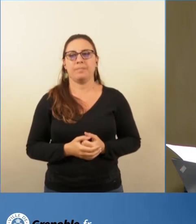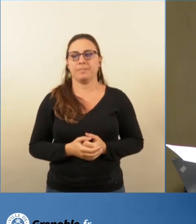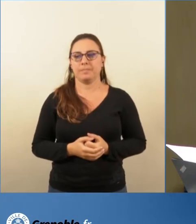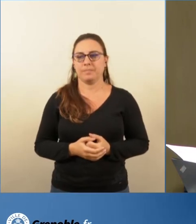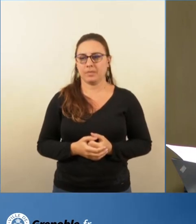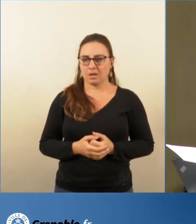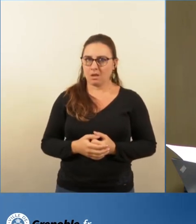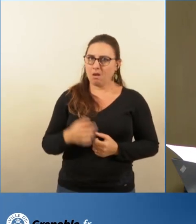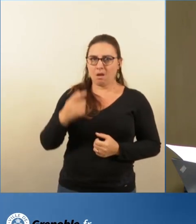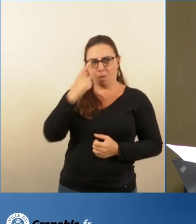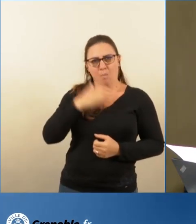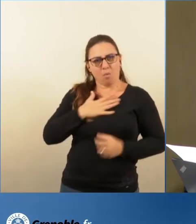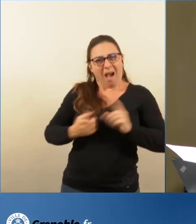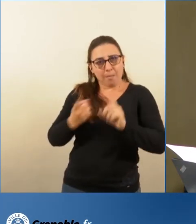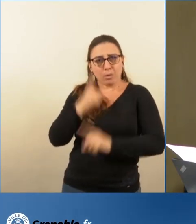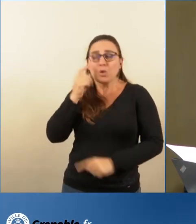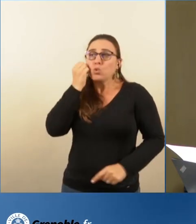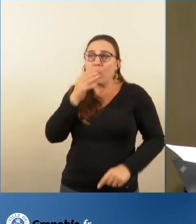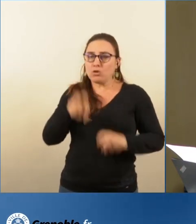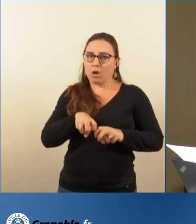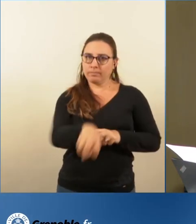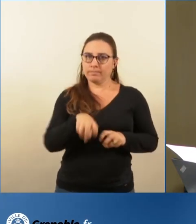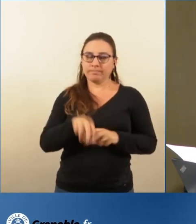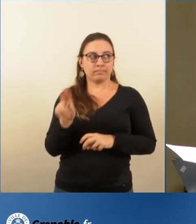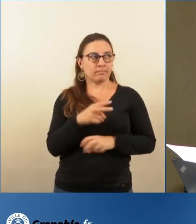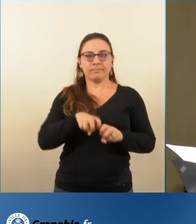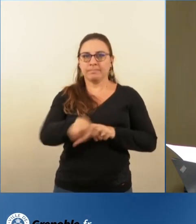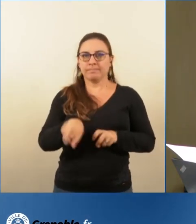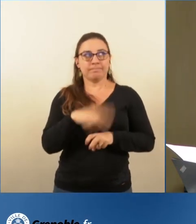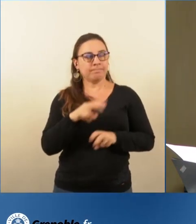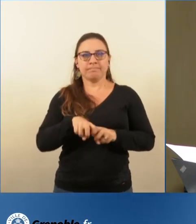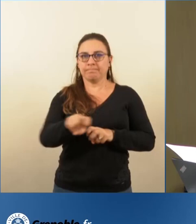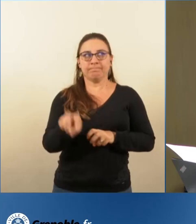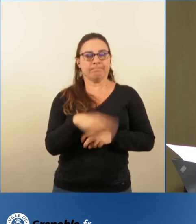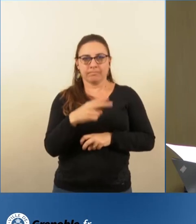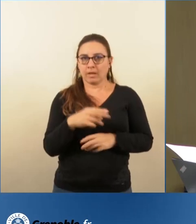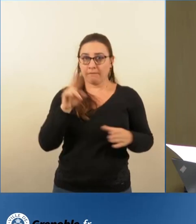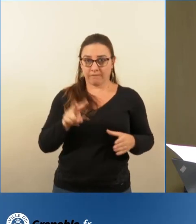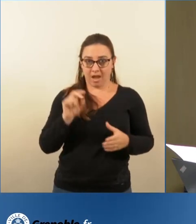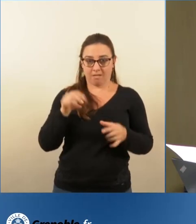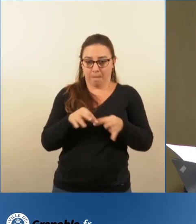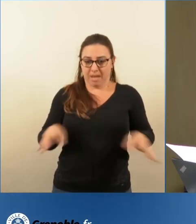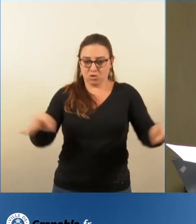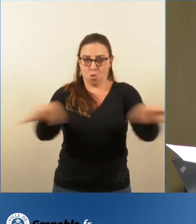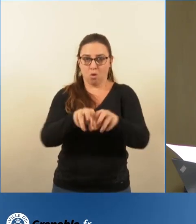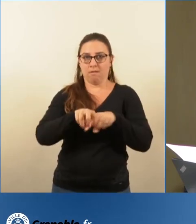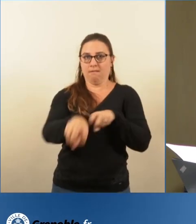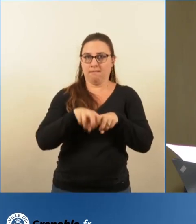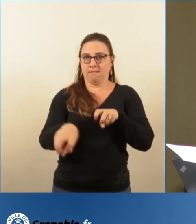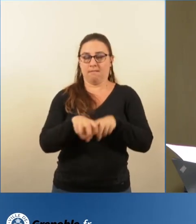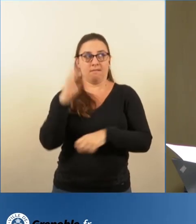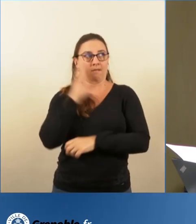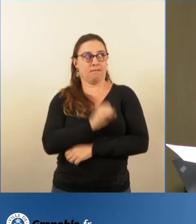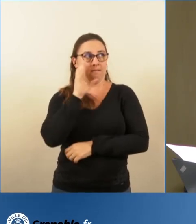parce que nous passons tous les jours devant et tous les jours nous sommes au patio et tous les jours nous voyons